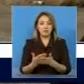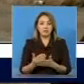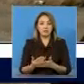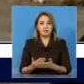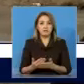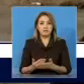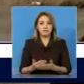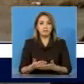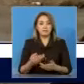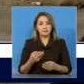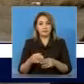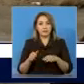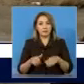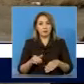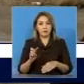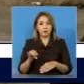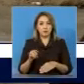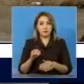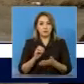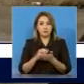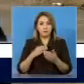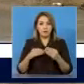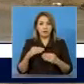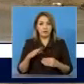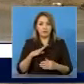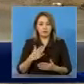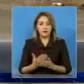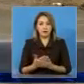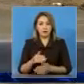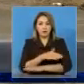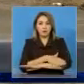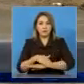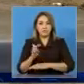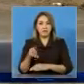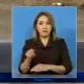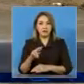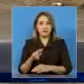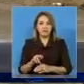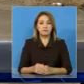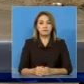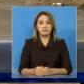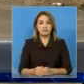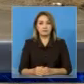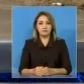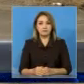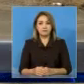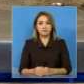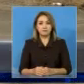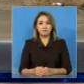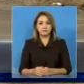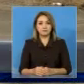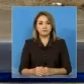смеси, вот, потом битумные пятна бывают. Улица Абая, да? Абая же была? Абая, да. Абая была.